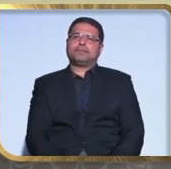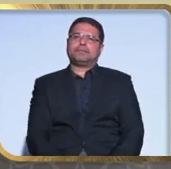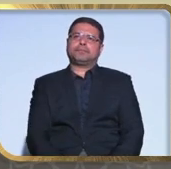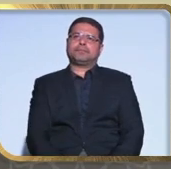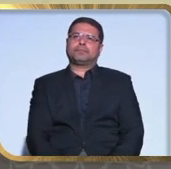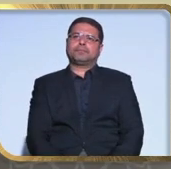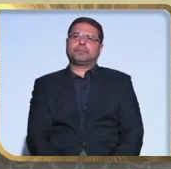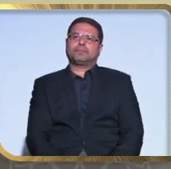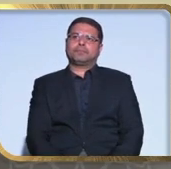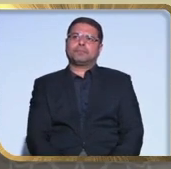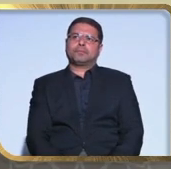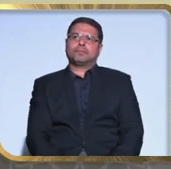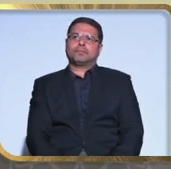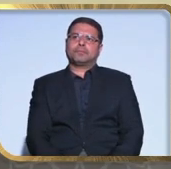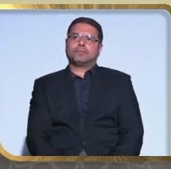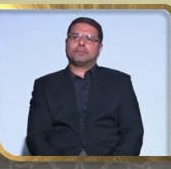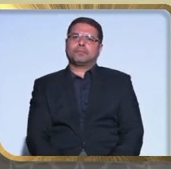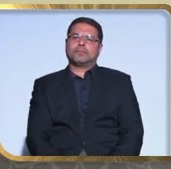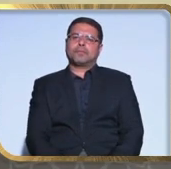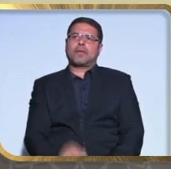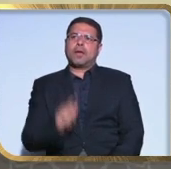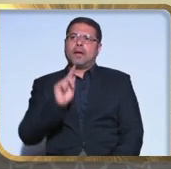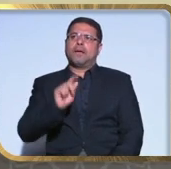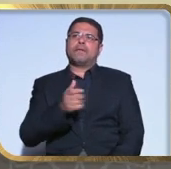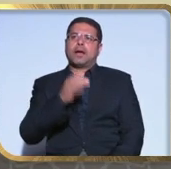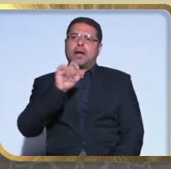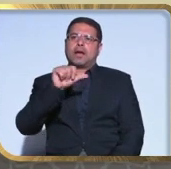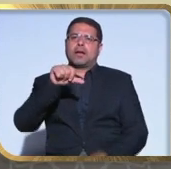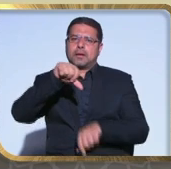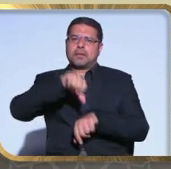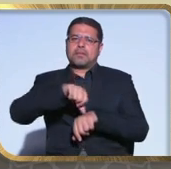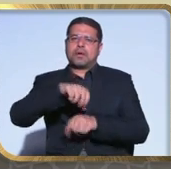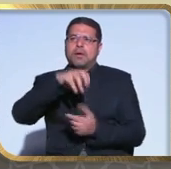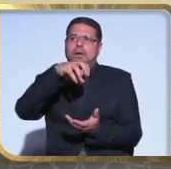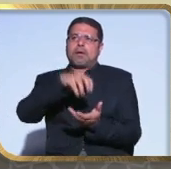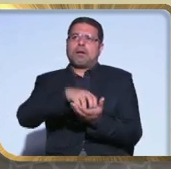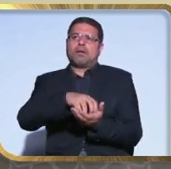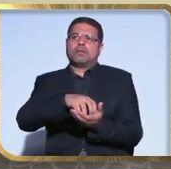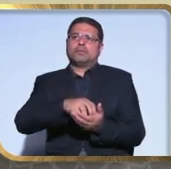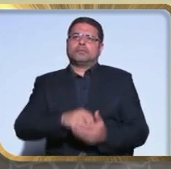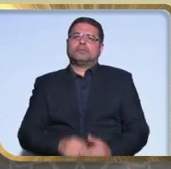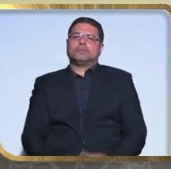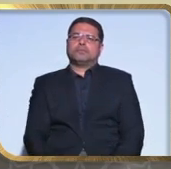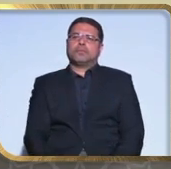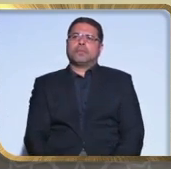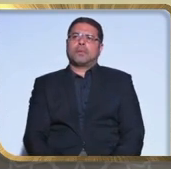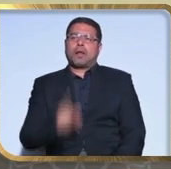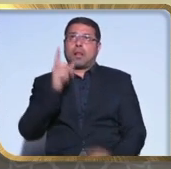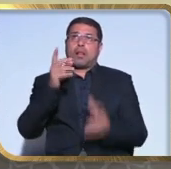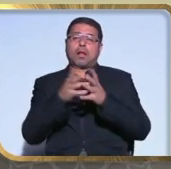نكير فكاي من قريه